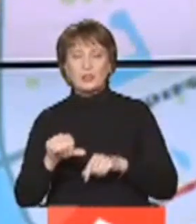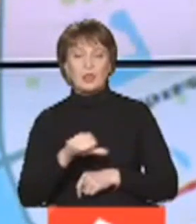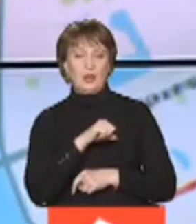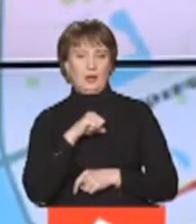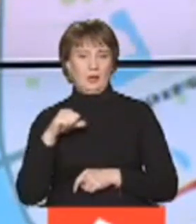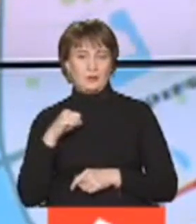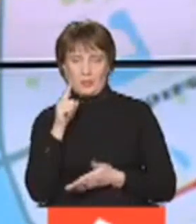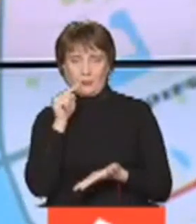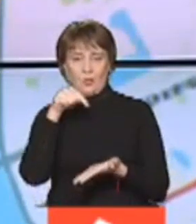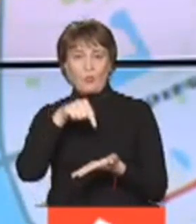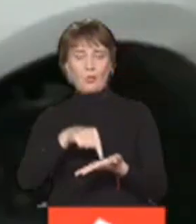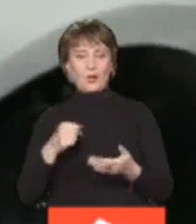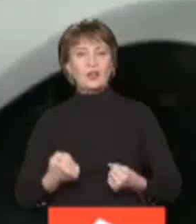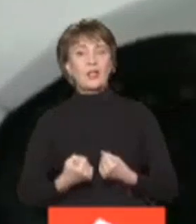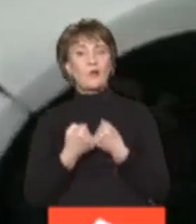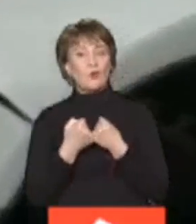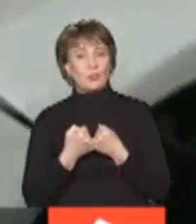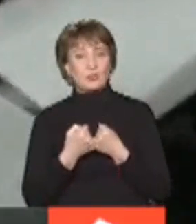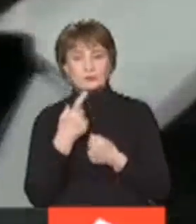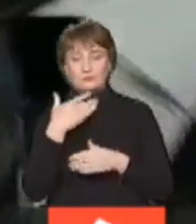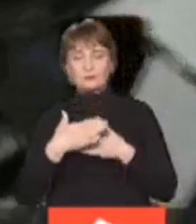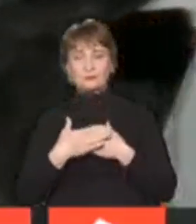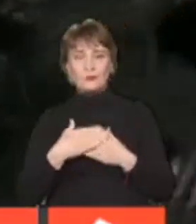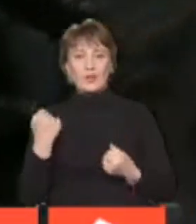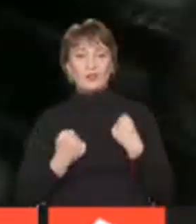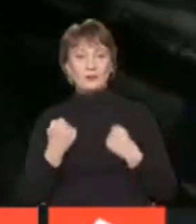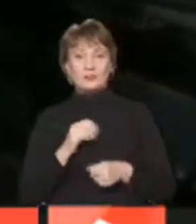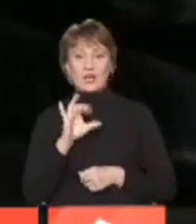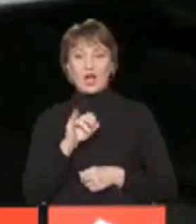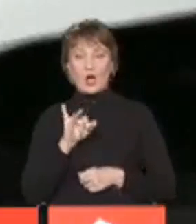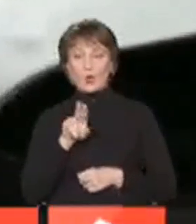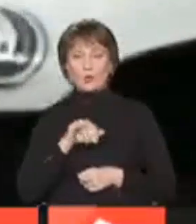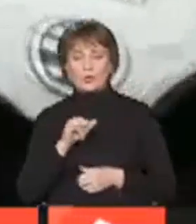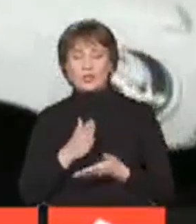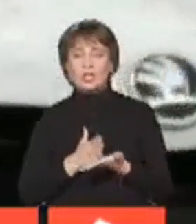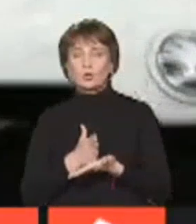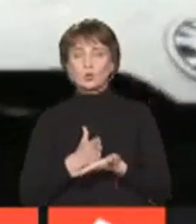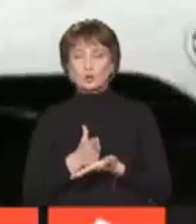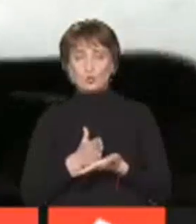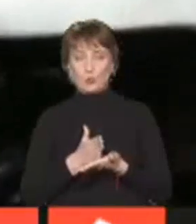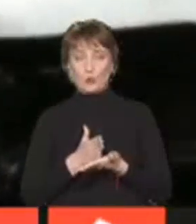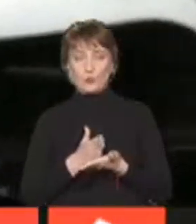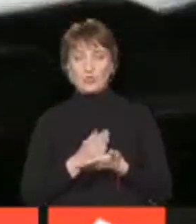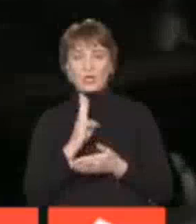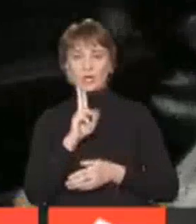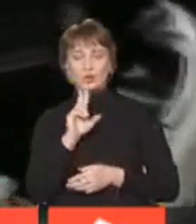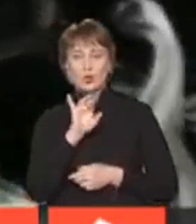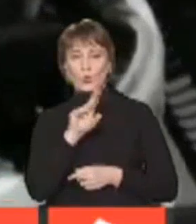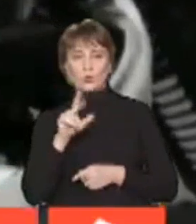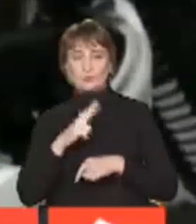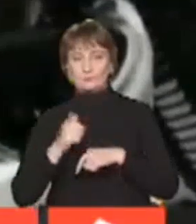самі утрапили в аварію. Троща сталася за участю автомобіля Audi та службової Шкоди. За попередньою інформацією, патрульні